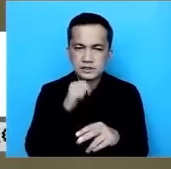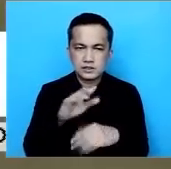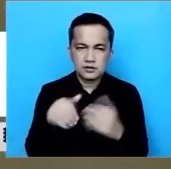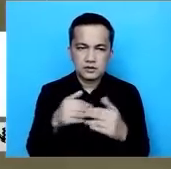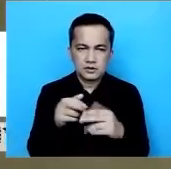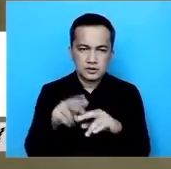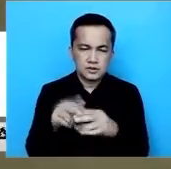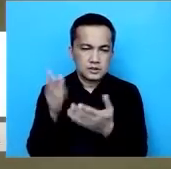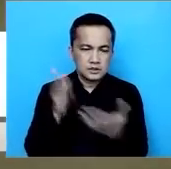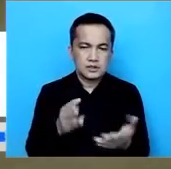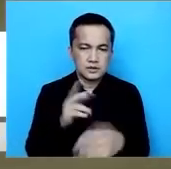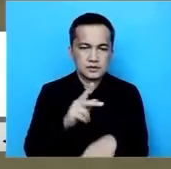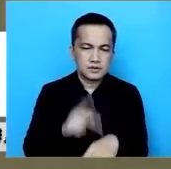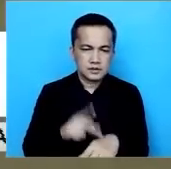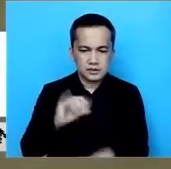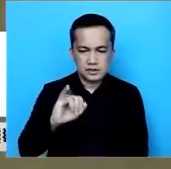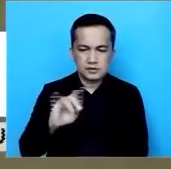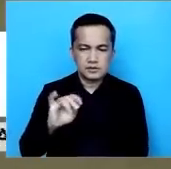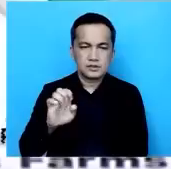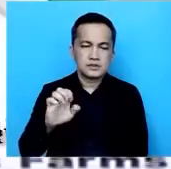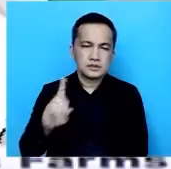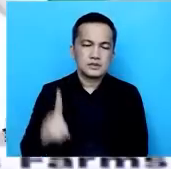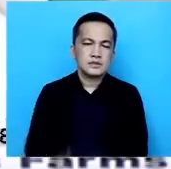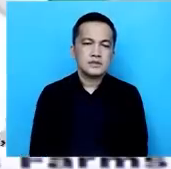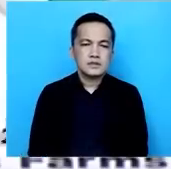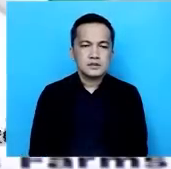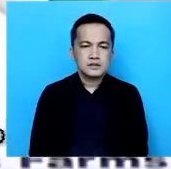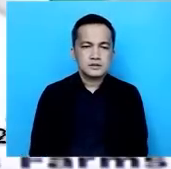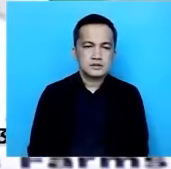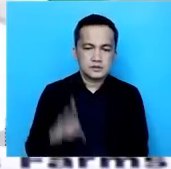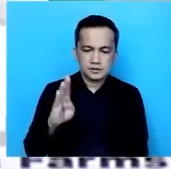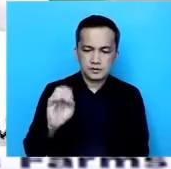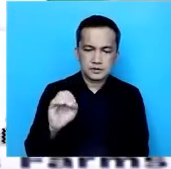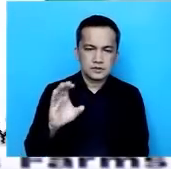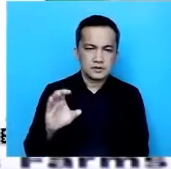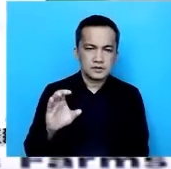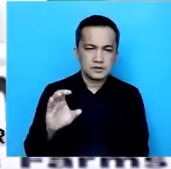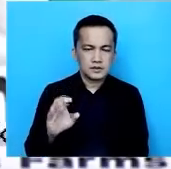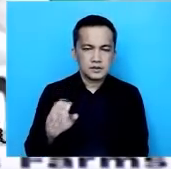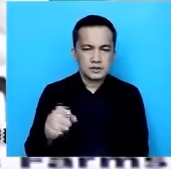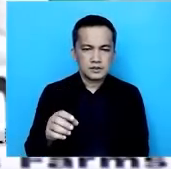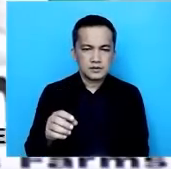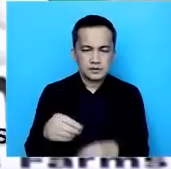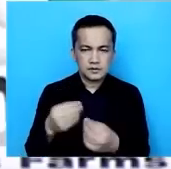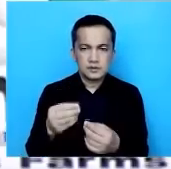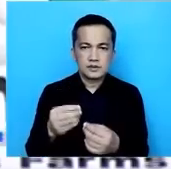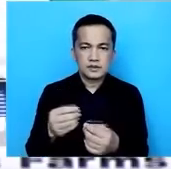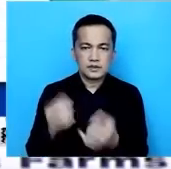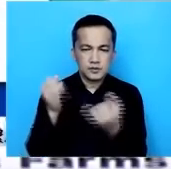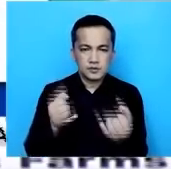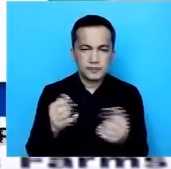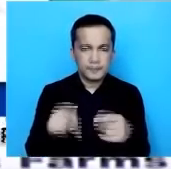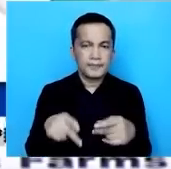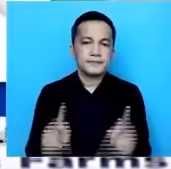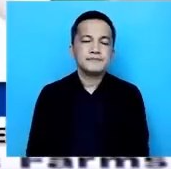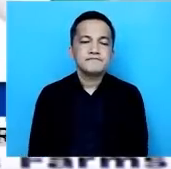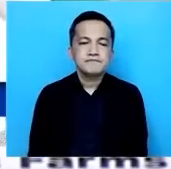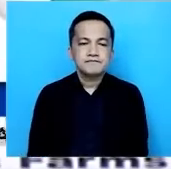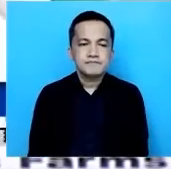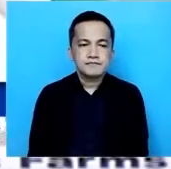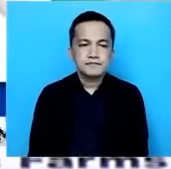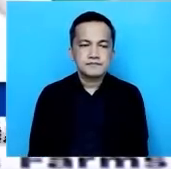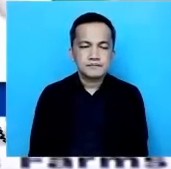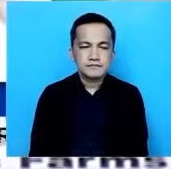sa bansa ay iodized. So the Bureau of Customs issues an import permit and then